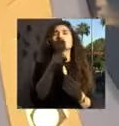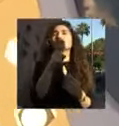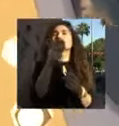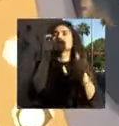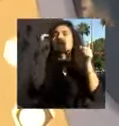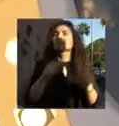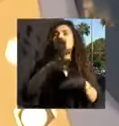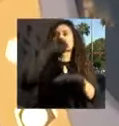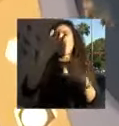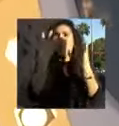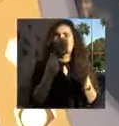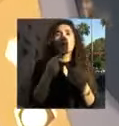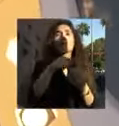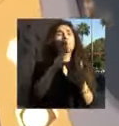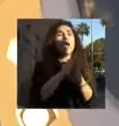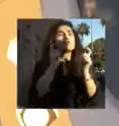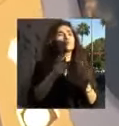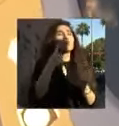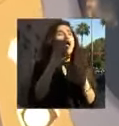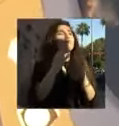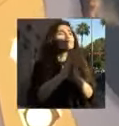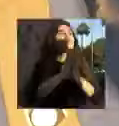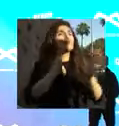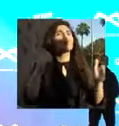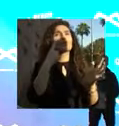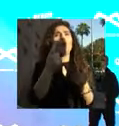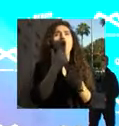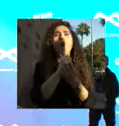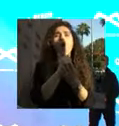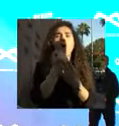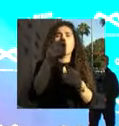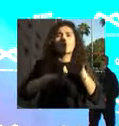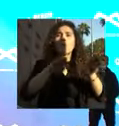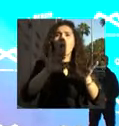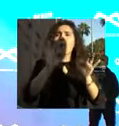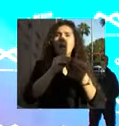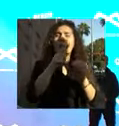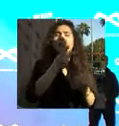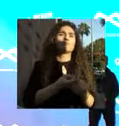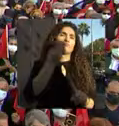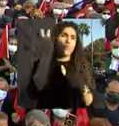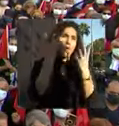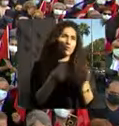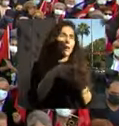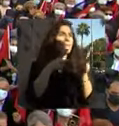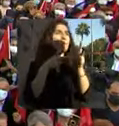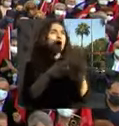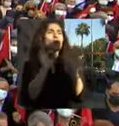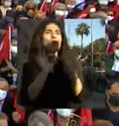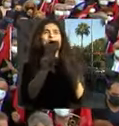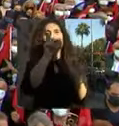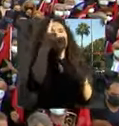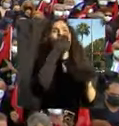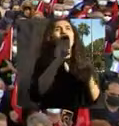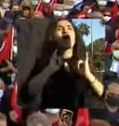Bizim merkezdeki en büyük otopark derdimiz de ortadan kalkacak. Bakın metro sadece